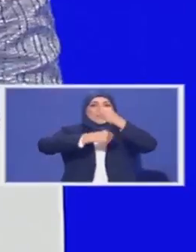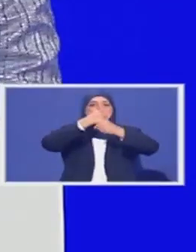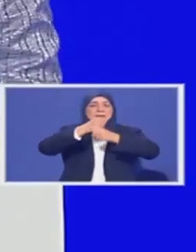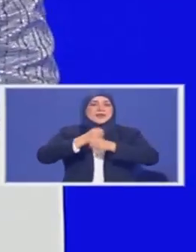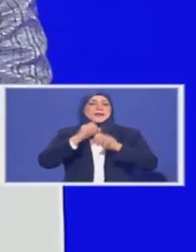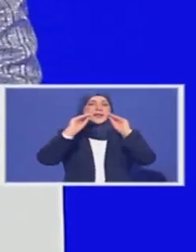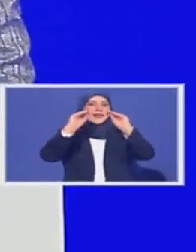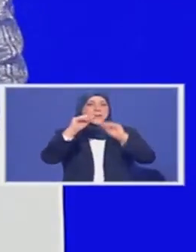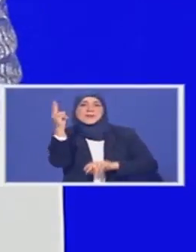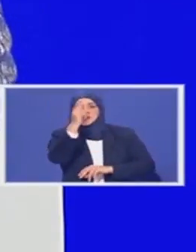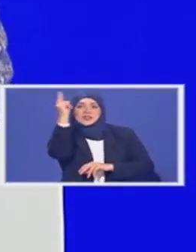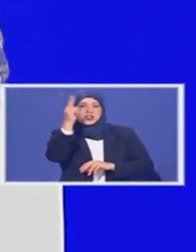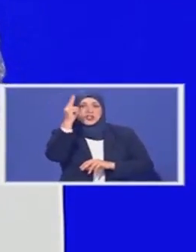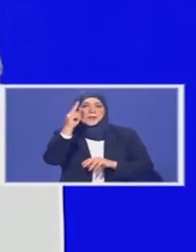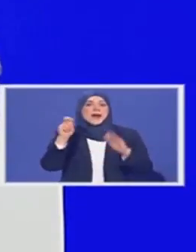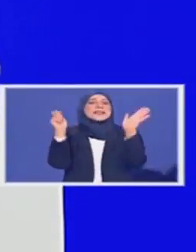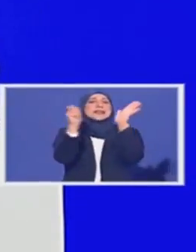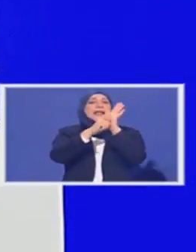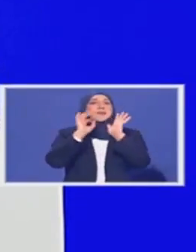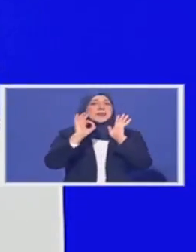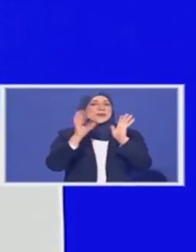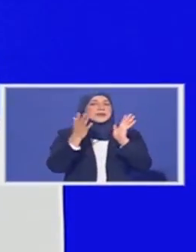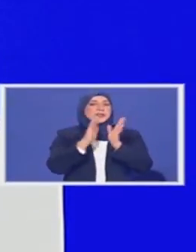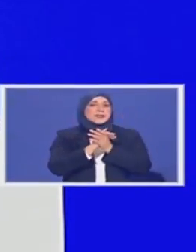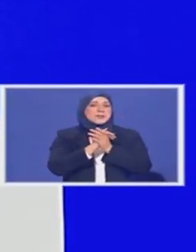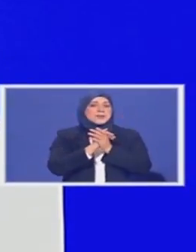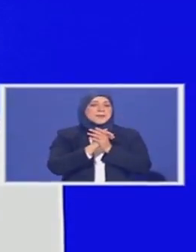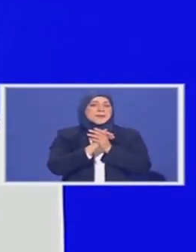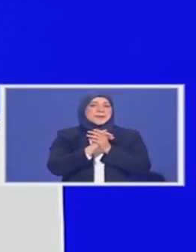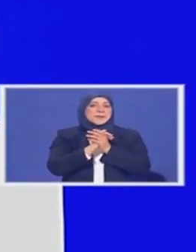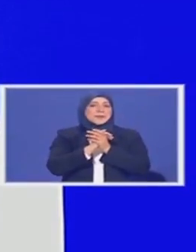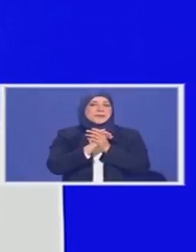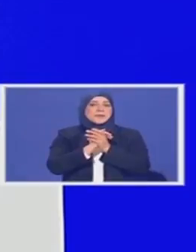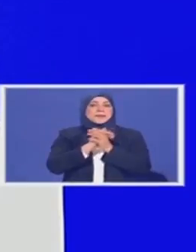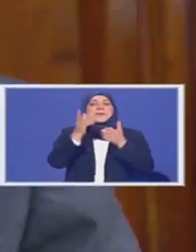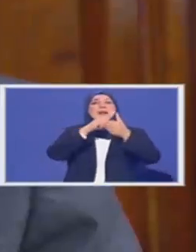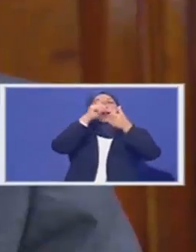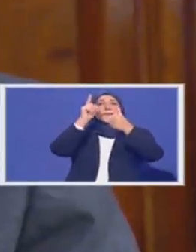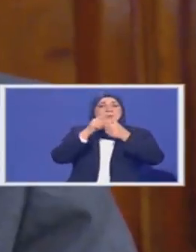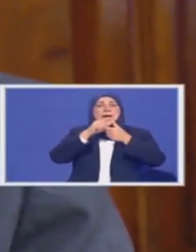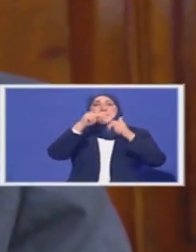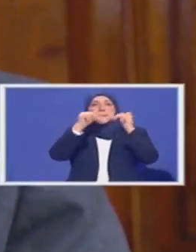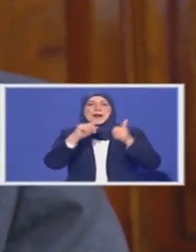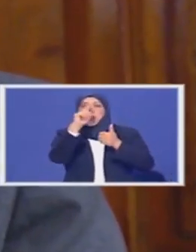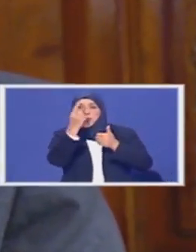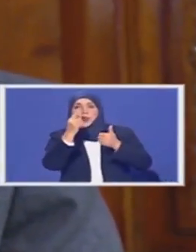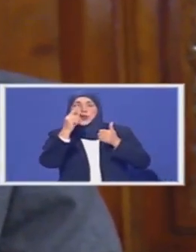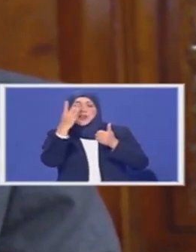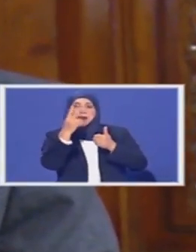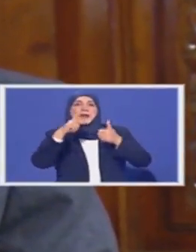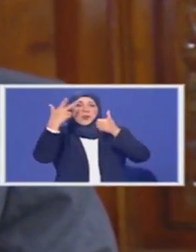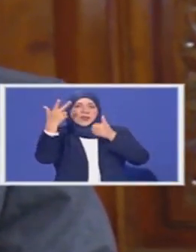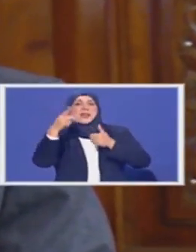الجامعية ابتداء من المرحلة الثانية والمرحلة الثالثة، والسيد وزير